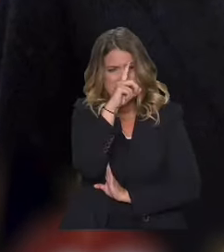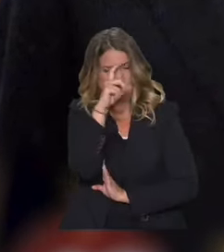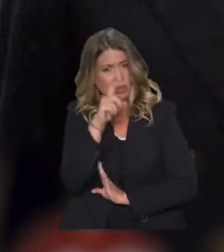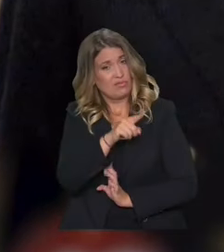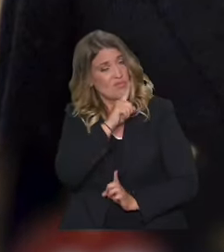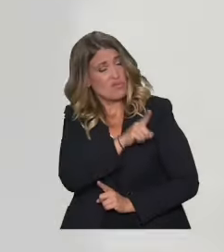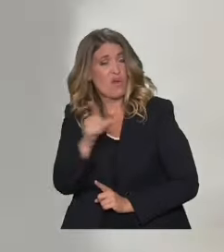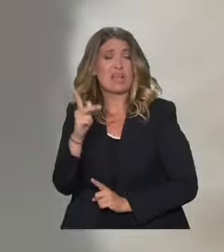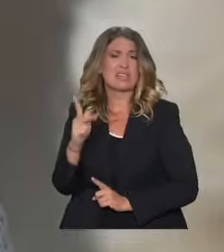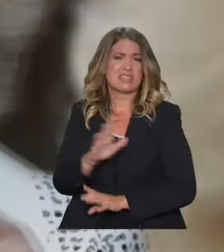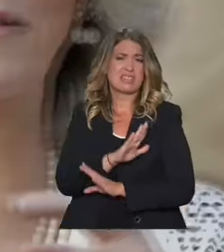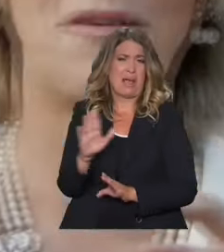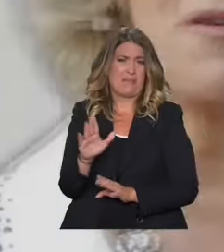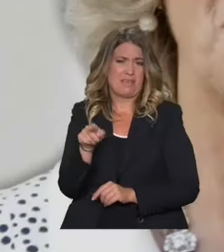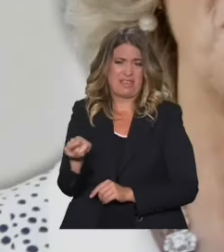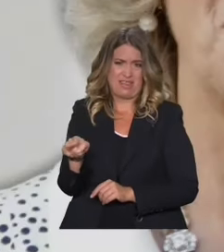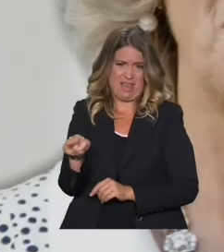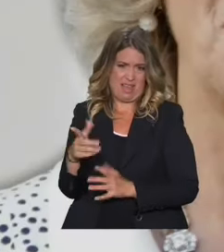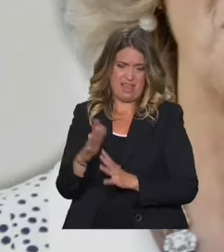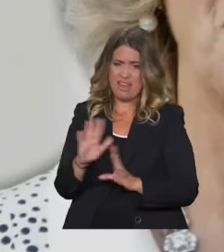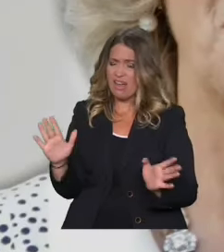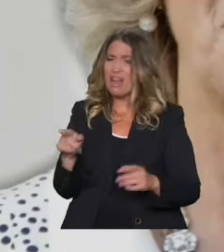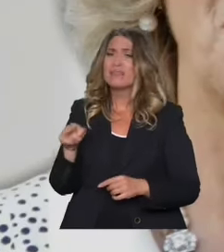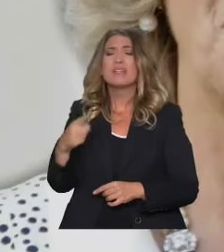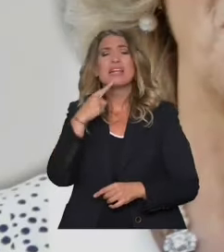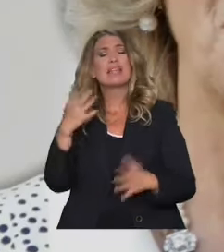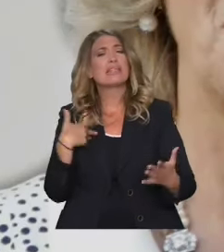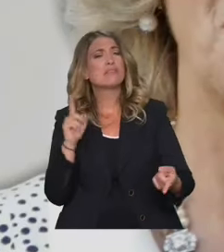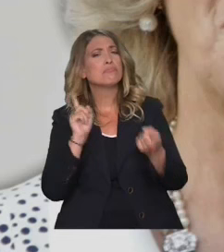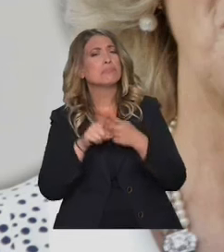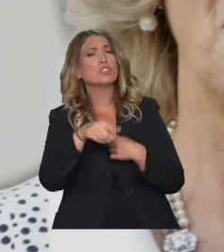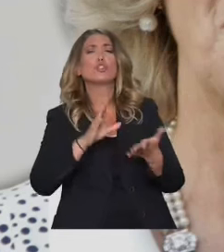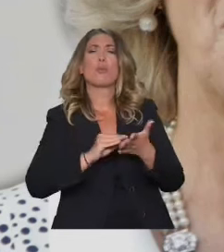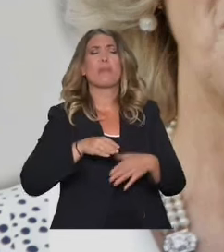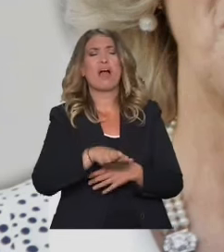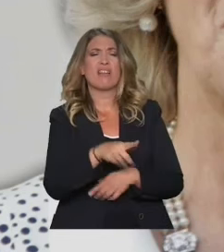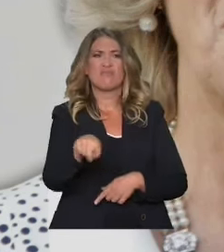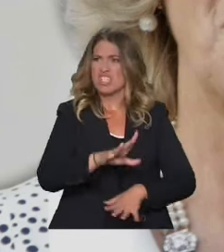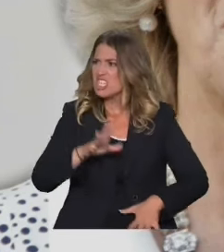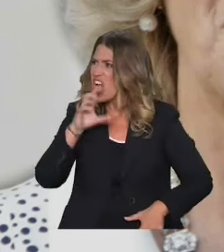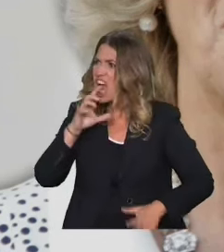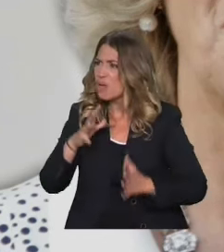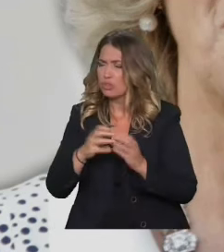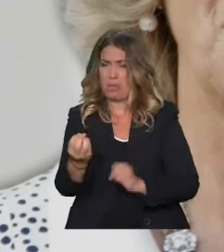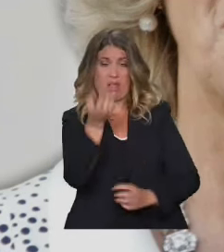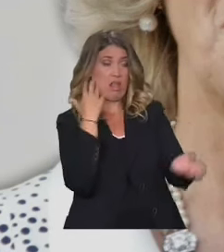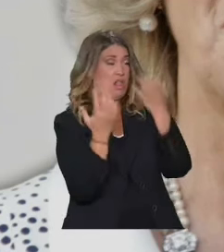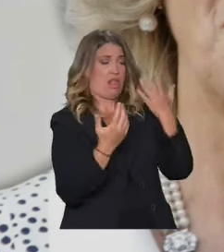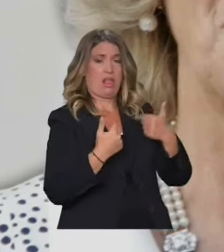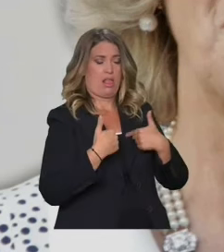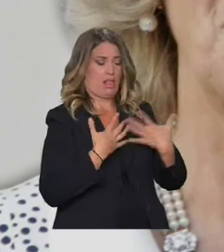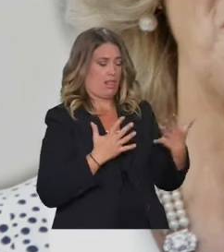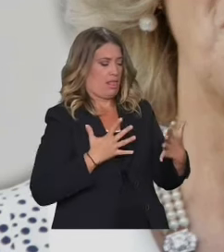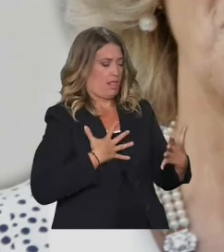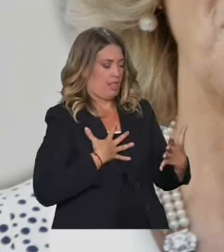Καμίλα που ήδη έχει χωρίσει. Κάποιοι που έτυχε να με συναντήσουν στο σούπερ μάρκετ μου πέταγαν ψωμί. Ήταν τρομερό. Ήταν μια βαθιά δυσάρεστη στιγμή